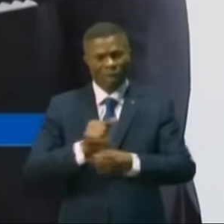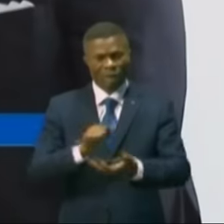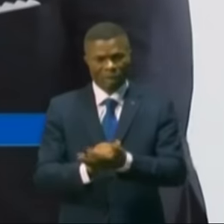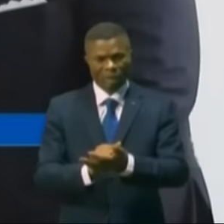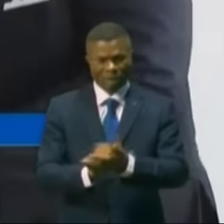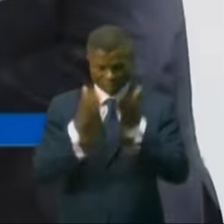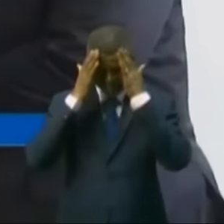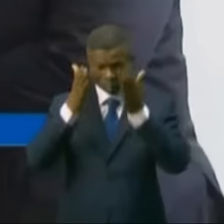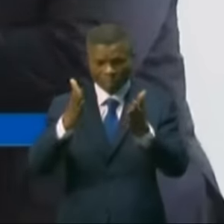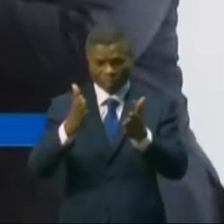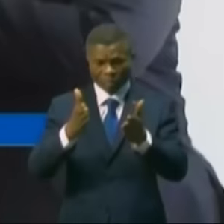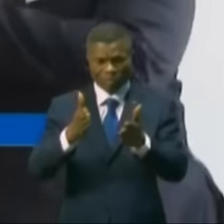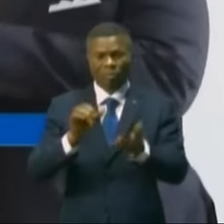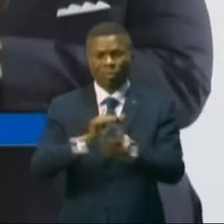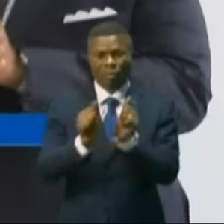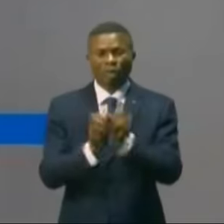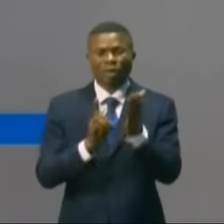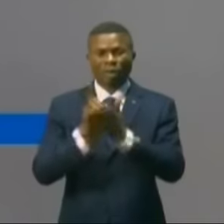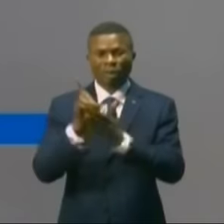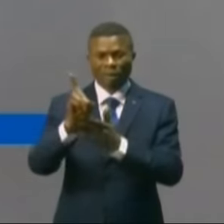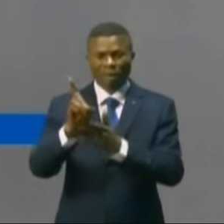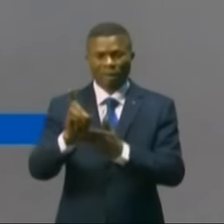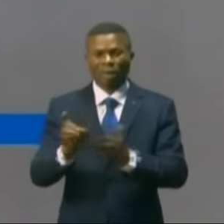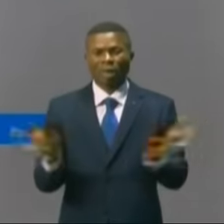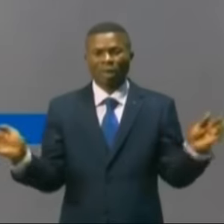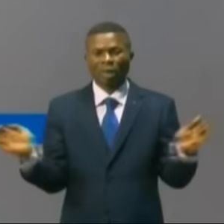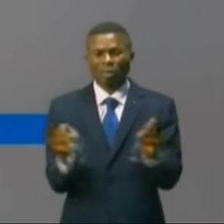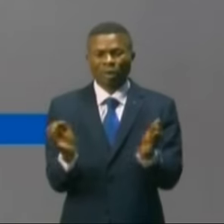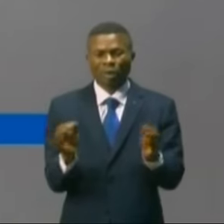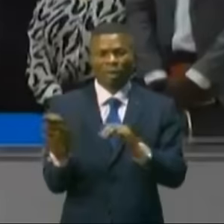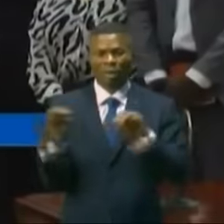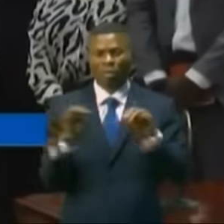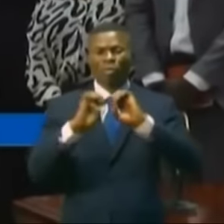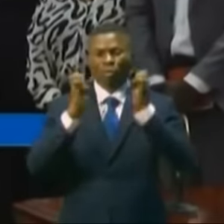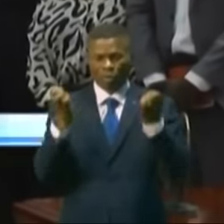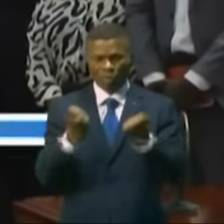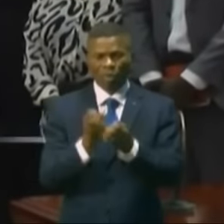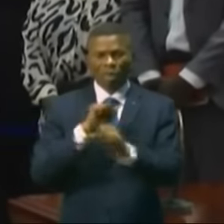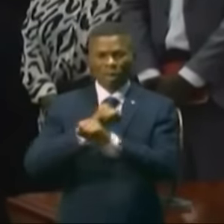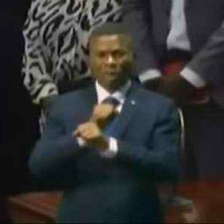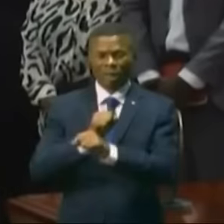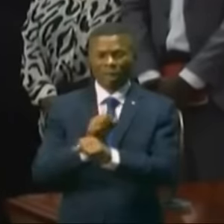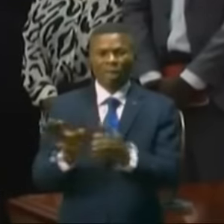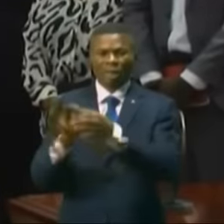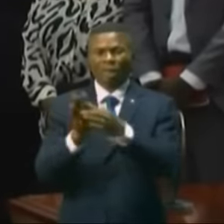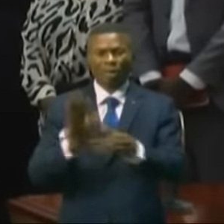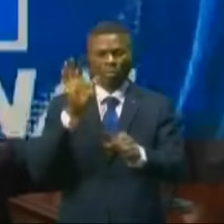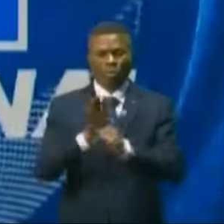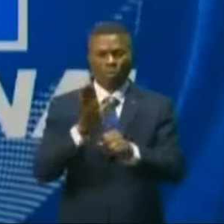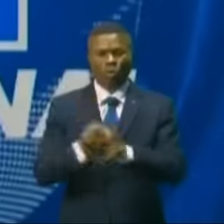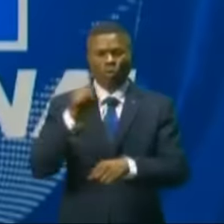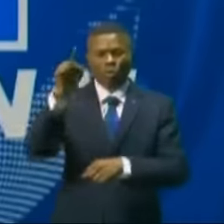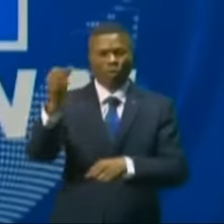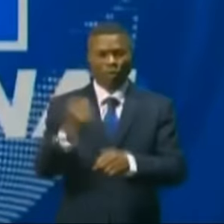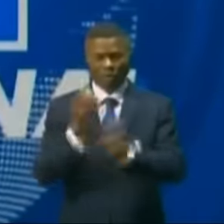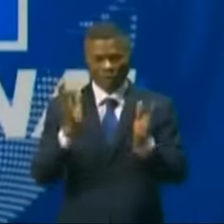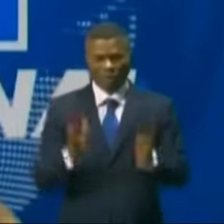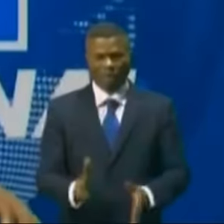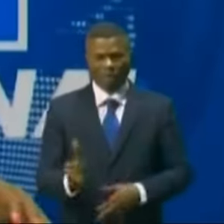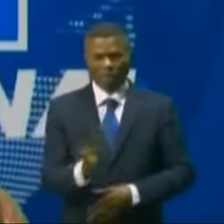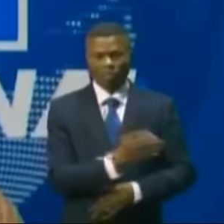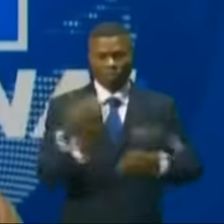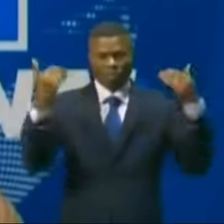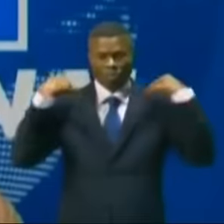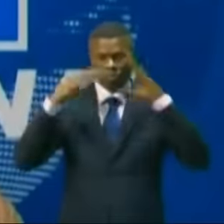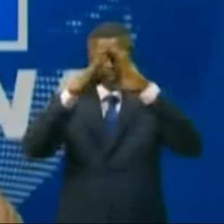reposera sur ces secteurs de développement des petites et moyennes entreprises et pourvoyeurs des millions d'emplois. Le chef de